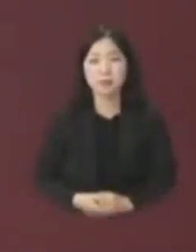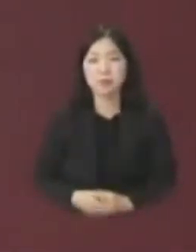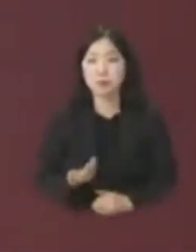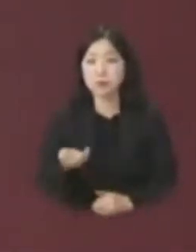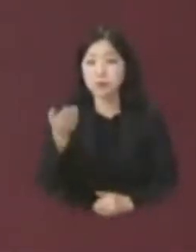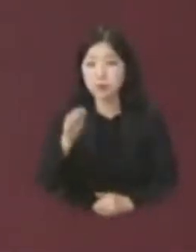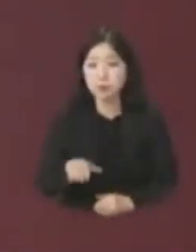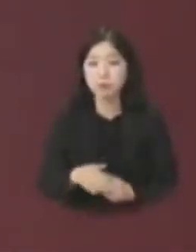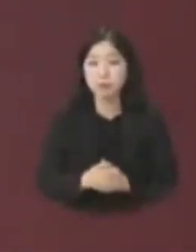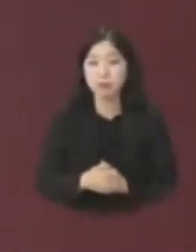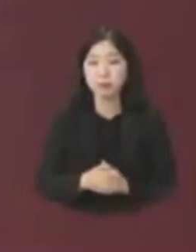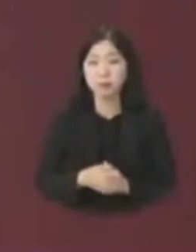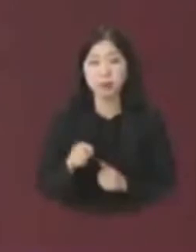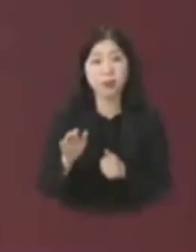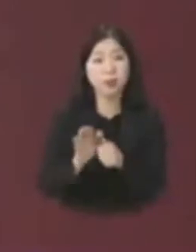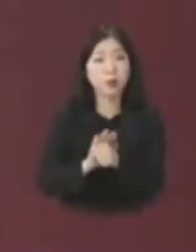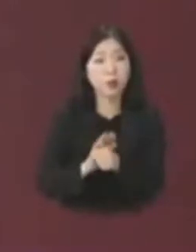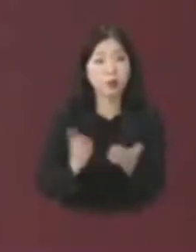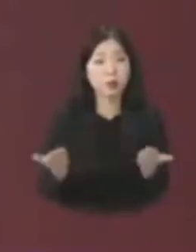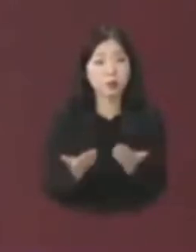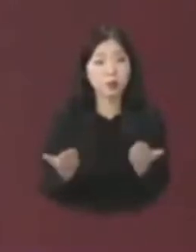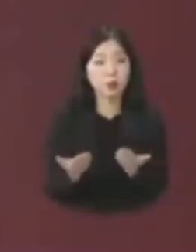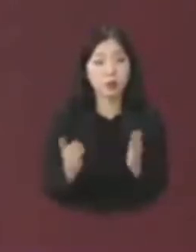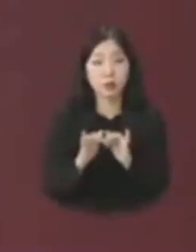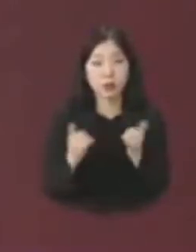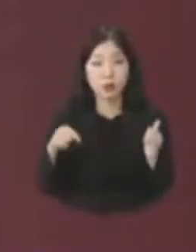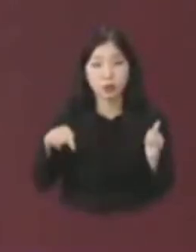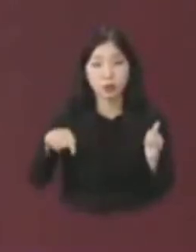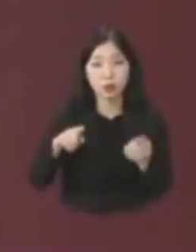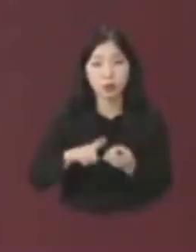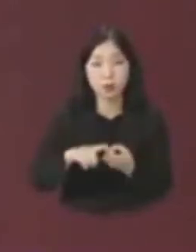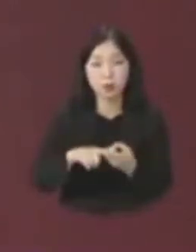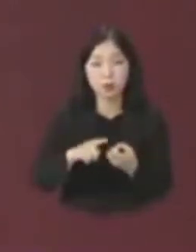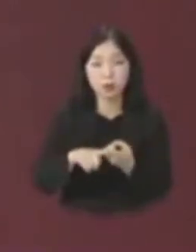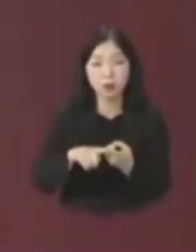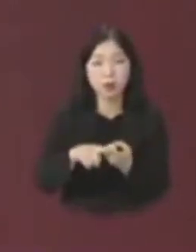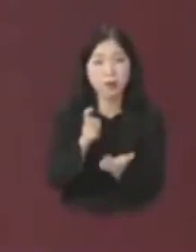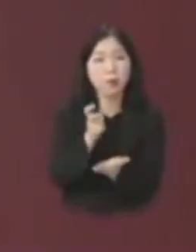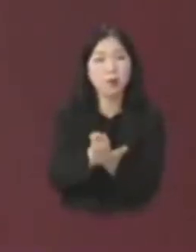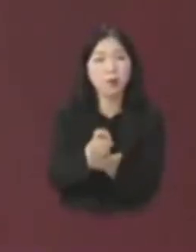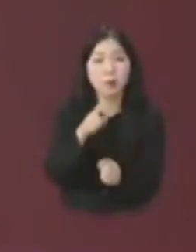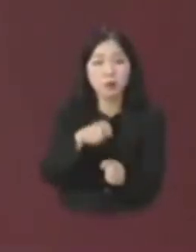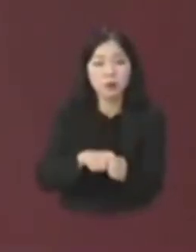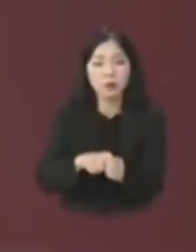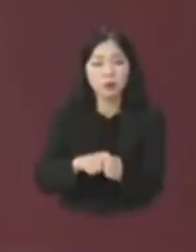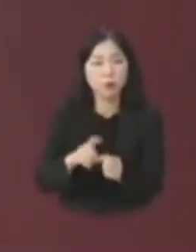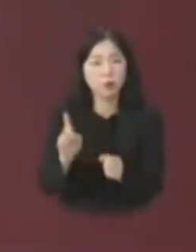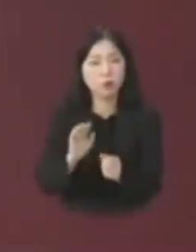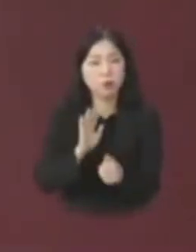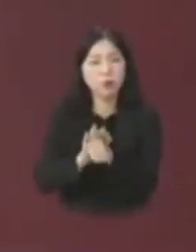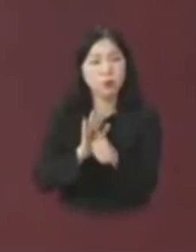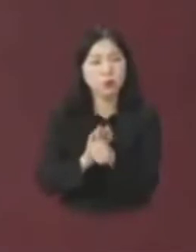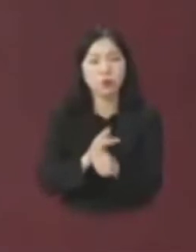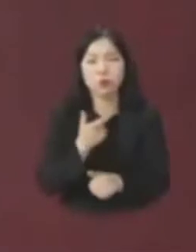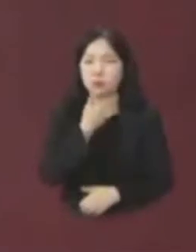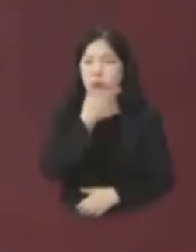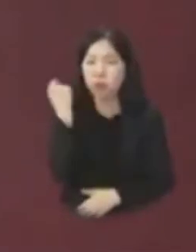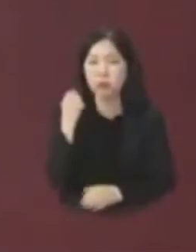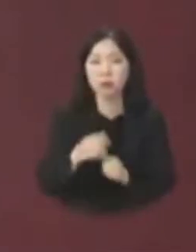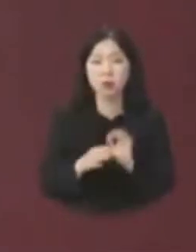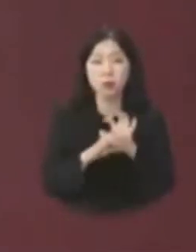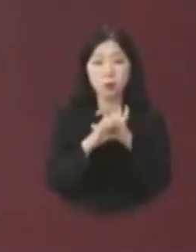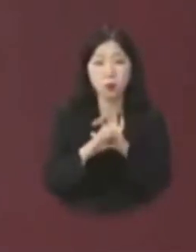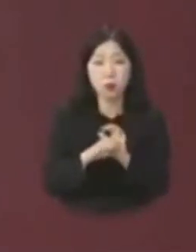그런데 이 서비스 산업에 종사하는 사람들에 대해서 제도적으로 시스템으로 지원하는 건 굉장히 약했습니다. 지난